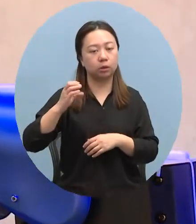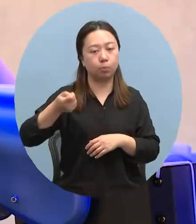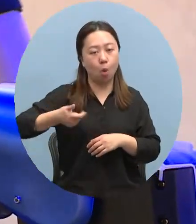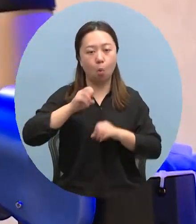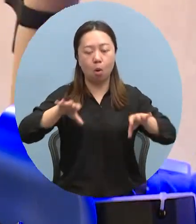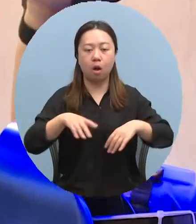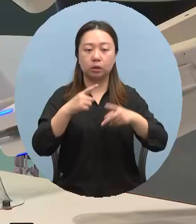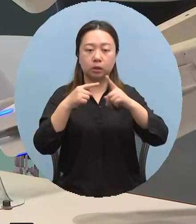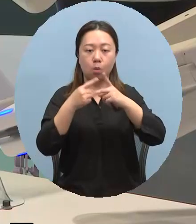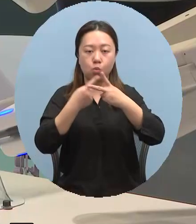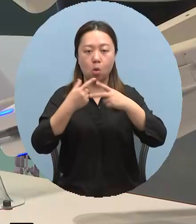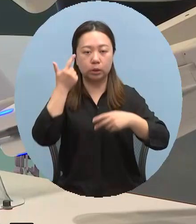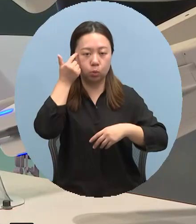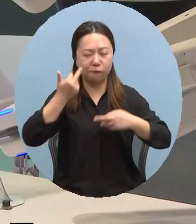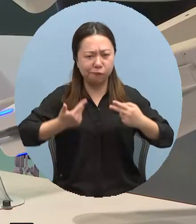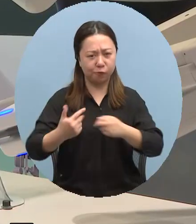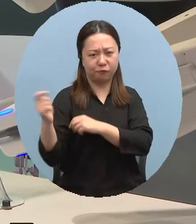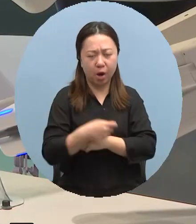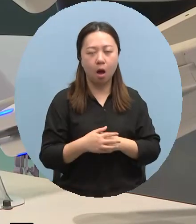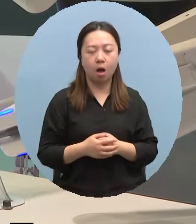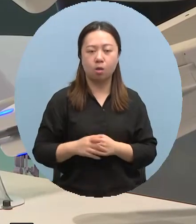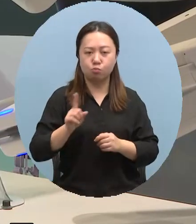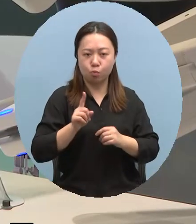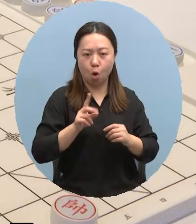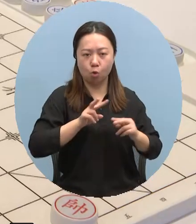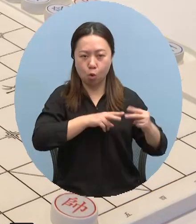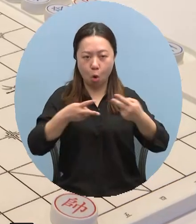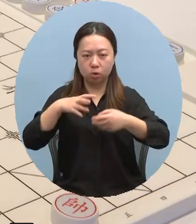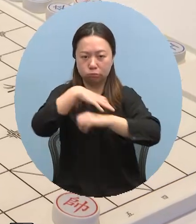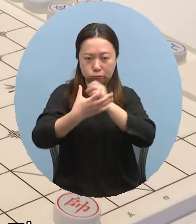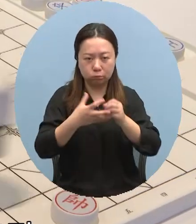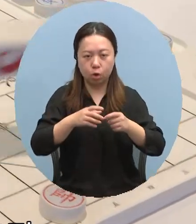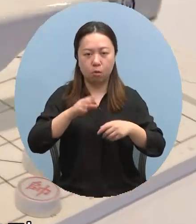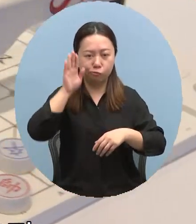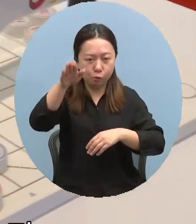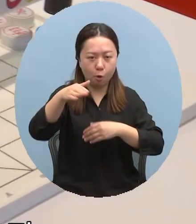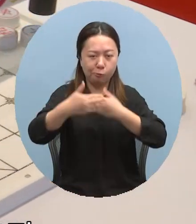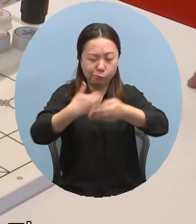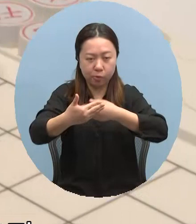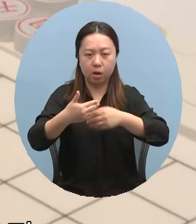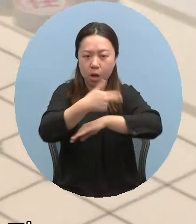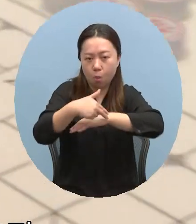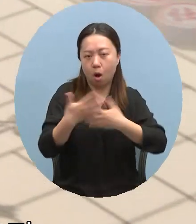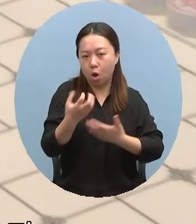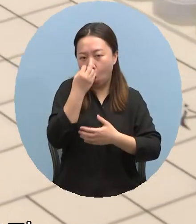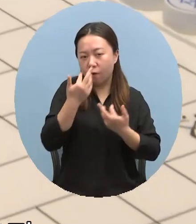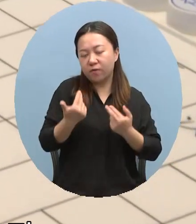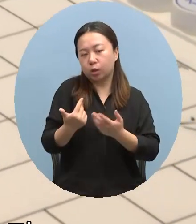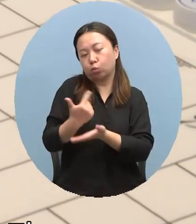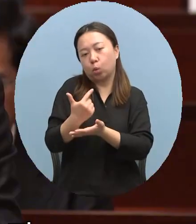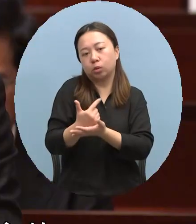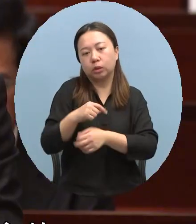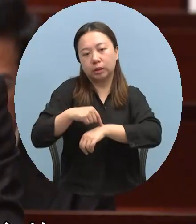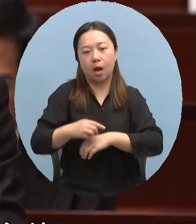術迅速發展，正係重塑全球經濟嘅中長期格局。香港正係處於發展嘅關鍵節